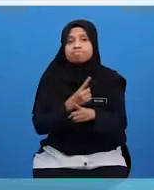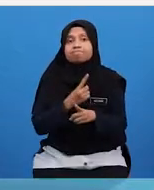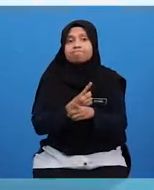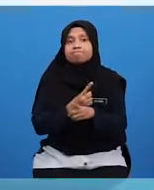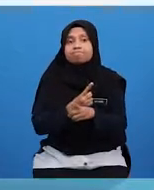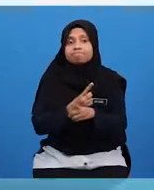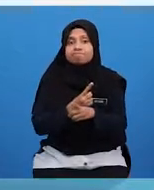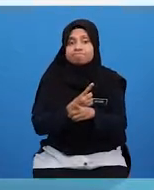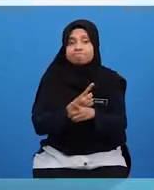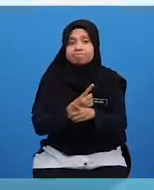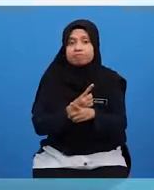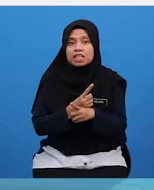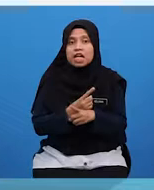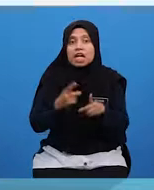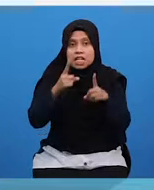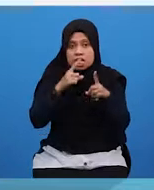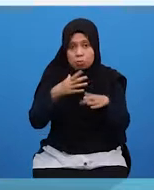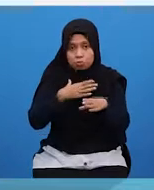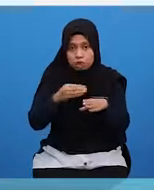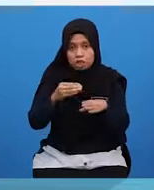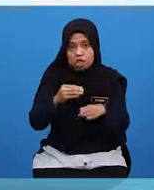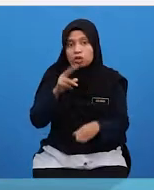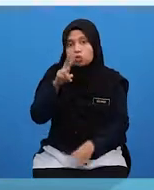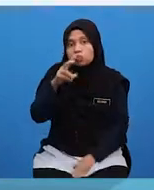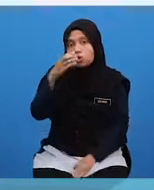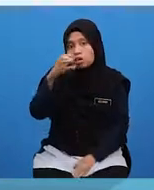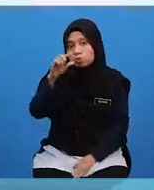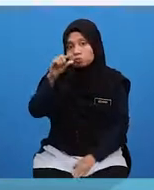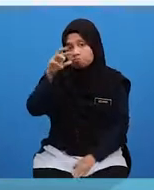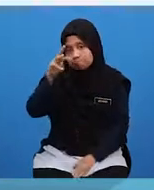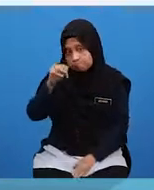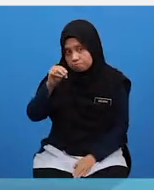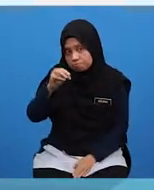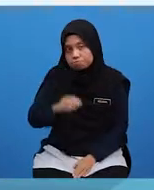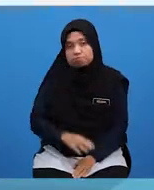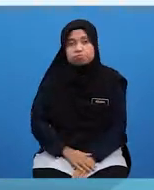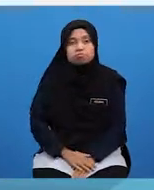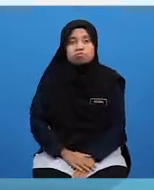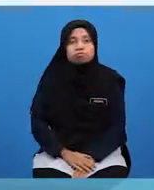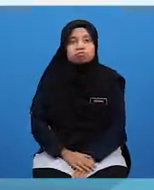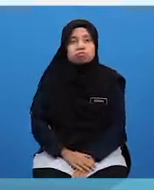Betul. Jawapannya adalah lilin putih sebanyak 200 gram,